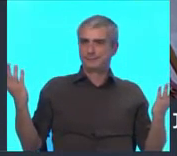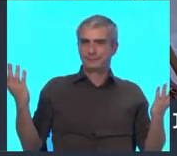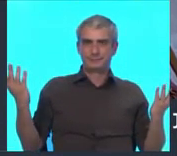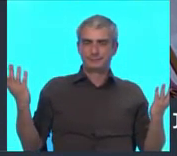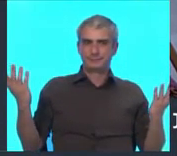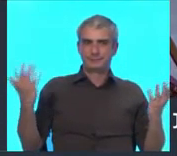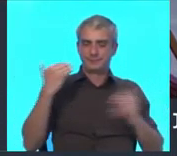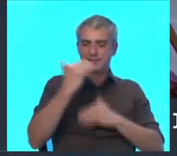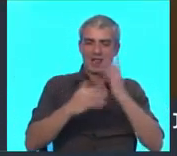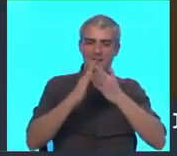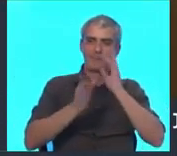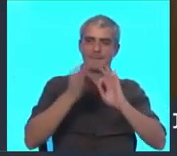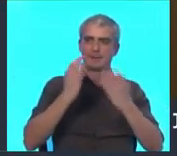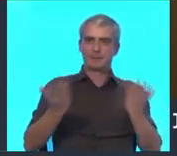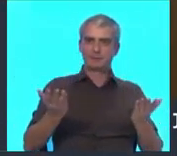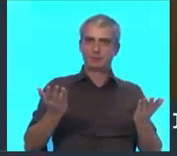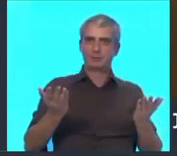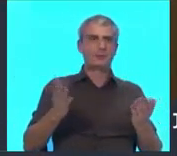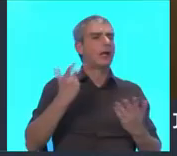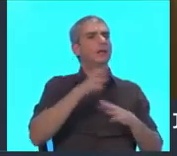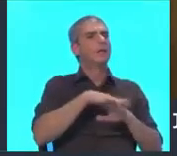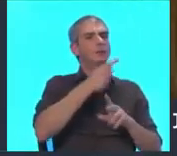הליכים בבית משפט. איך אתה מרגיש